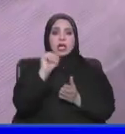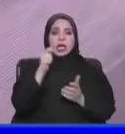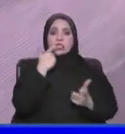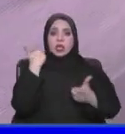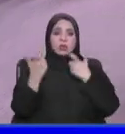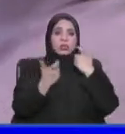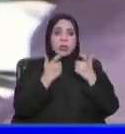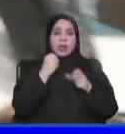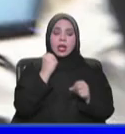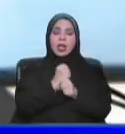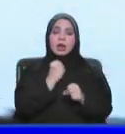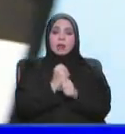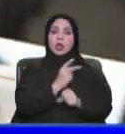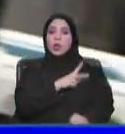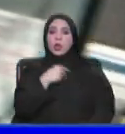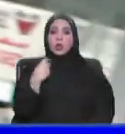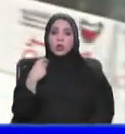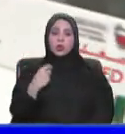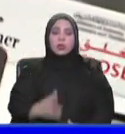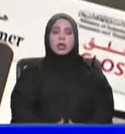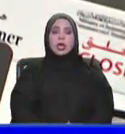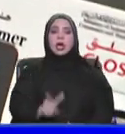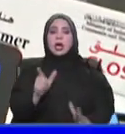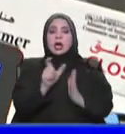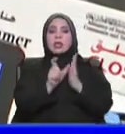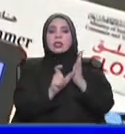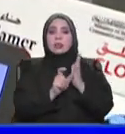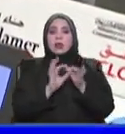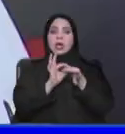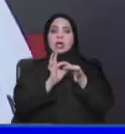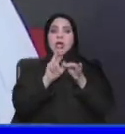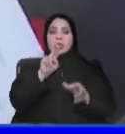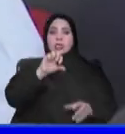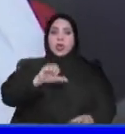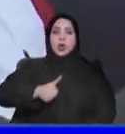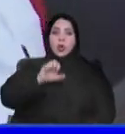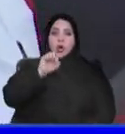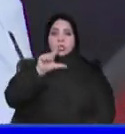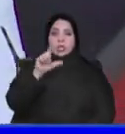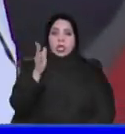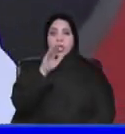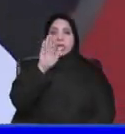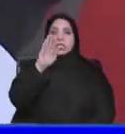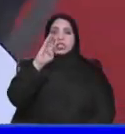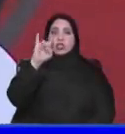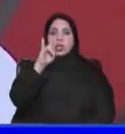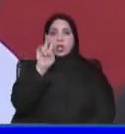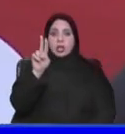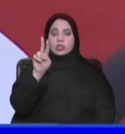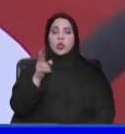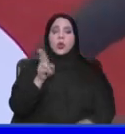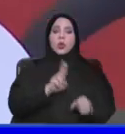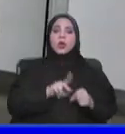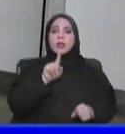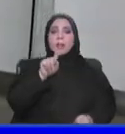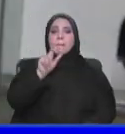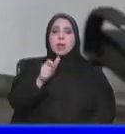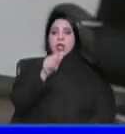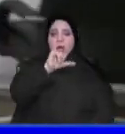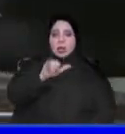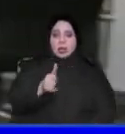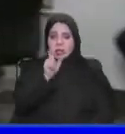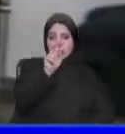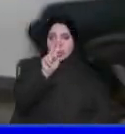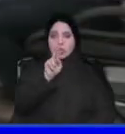اداء الجهات الحكوميه في انظمه تواصل وبنايات وسجلات خلال العام 2022